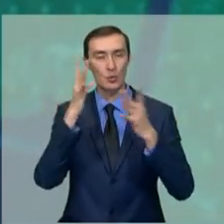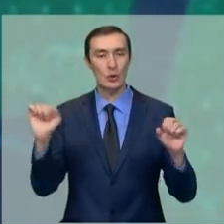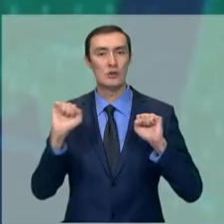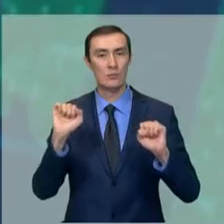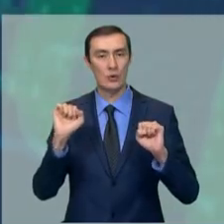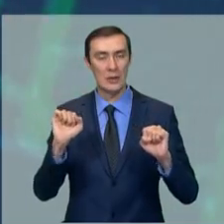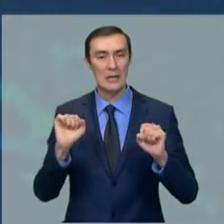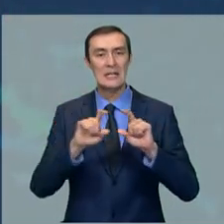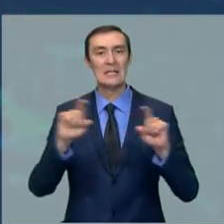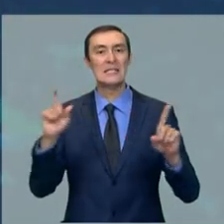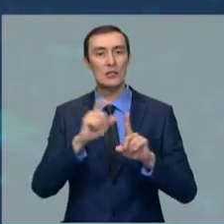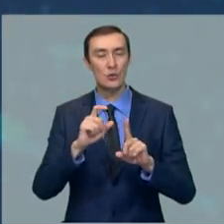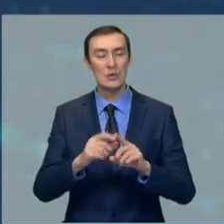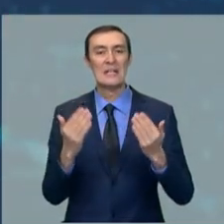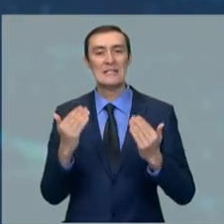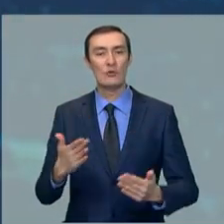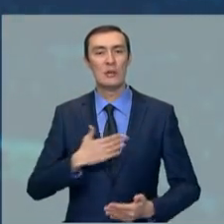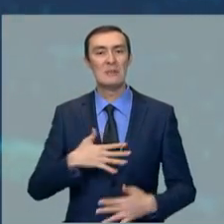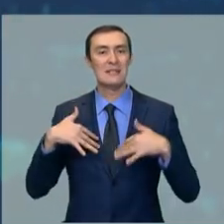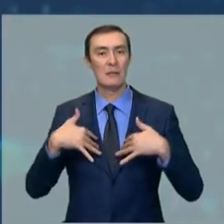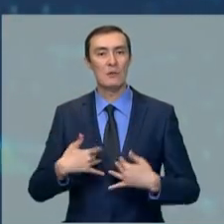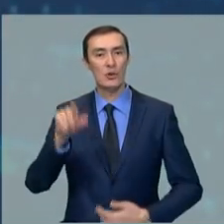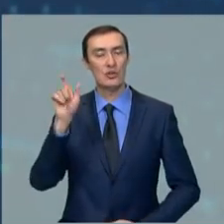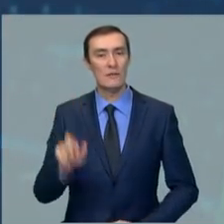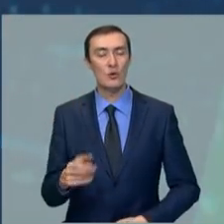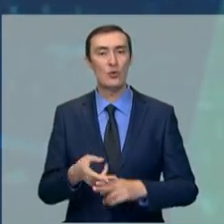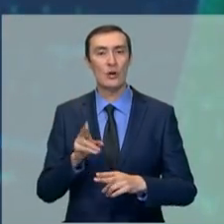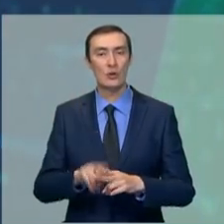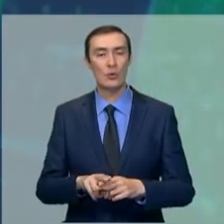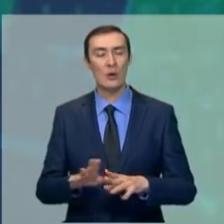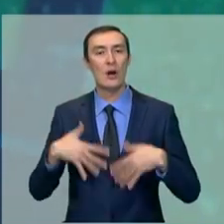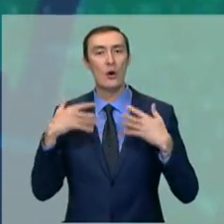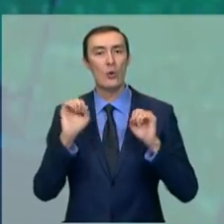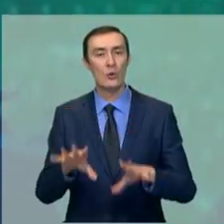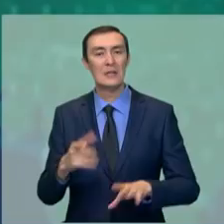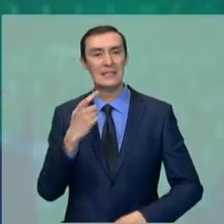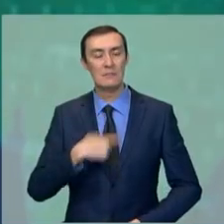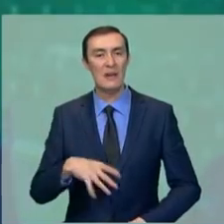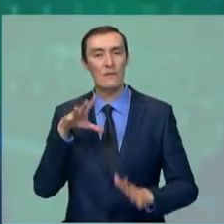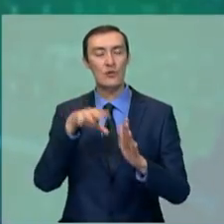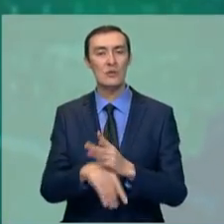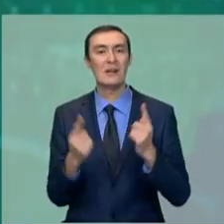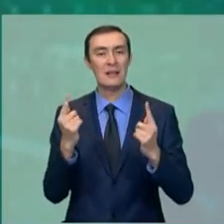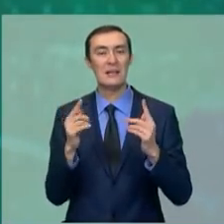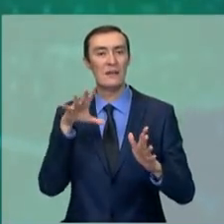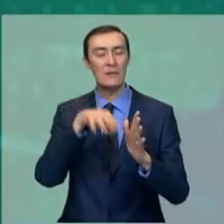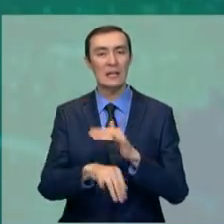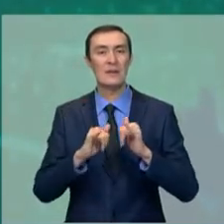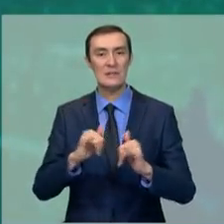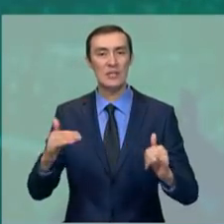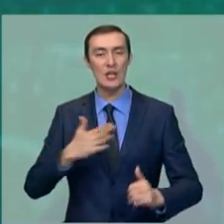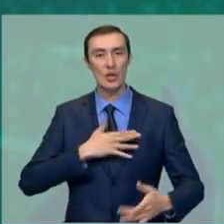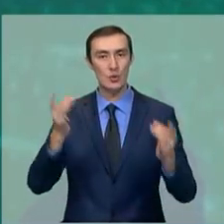и спорта. Цитирую. «Сегодня мы скорбим по человеку, который отдал себя и внес колоссальный вклад в развитие